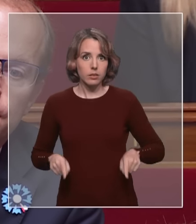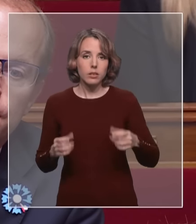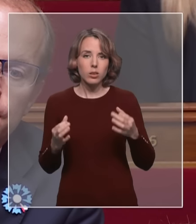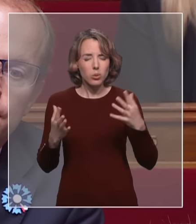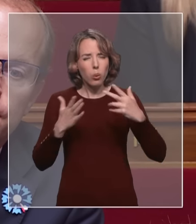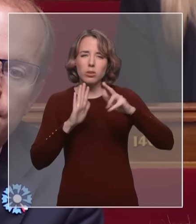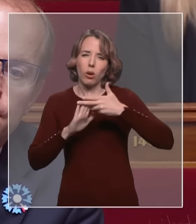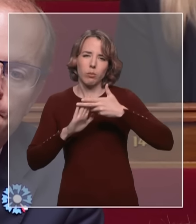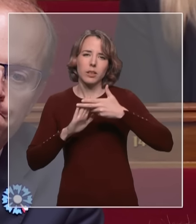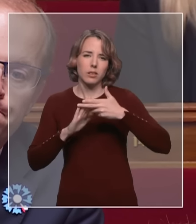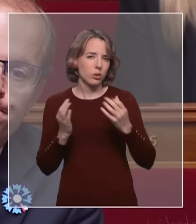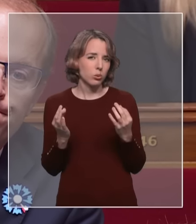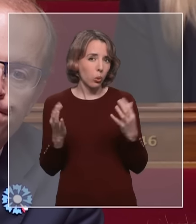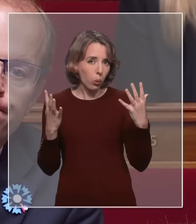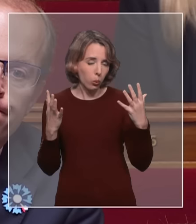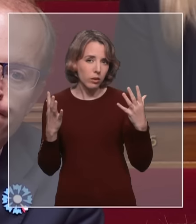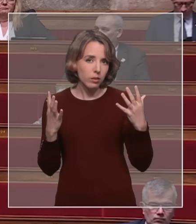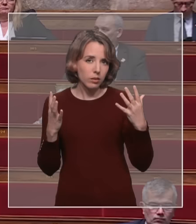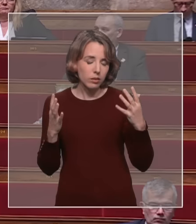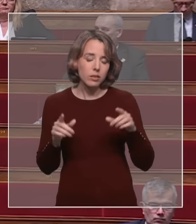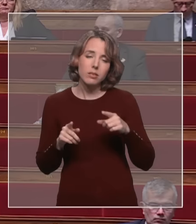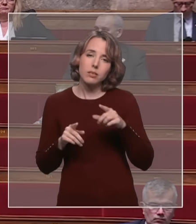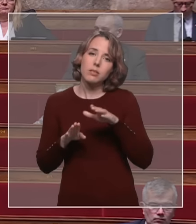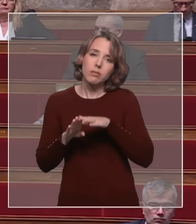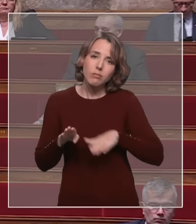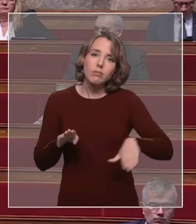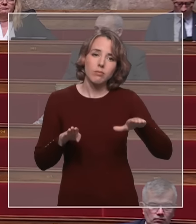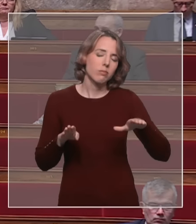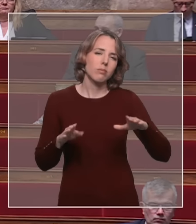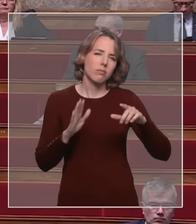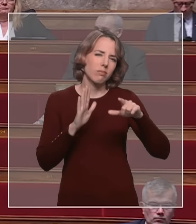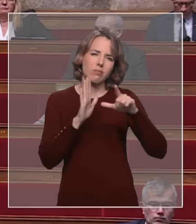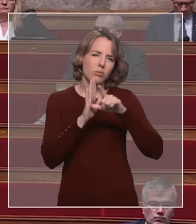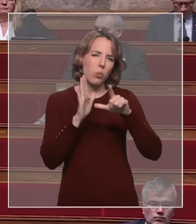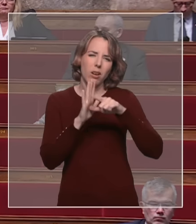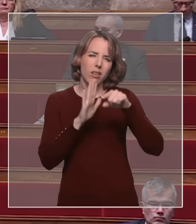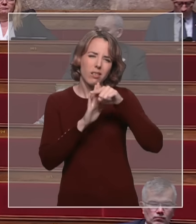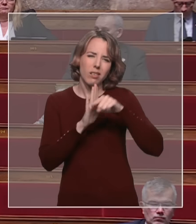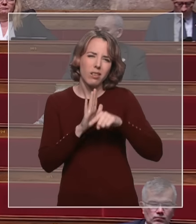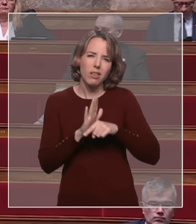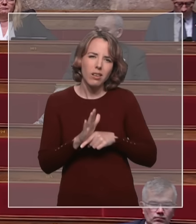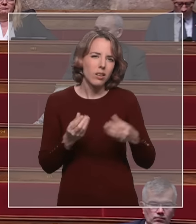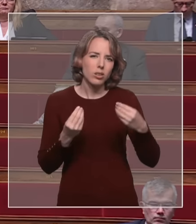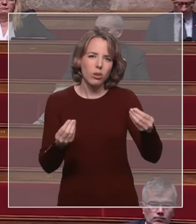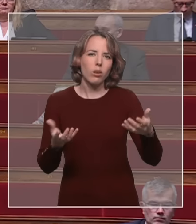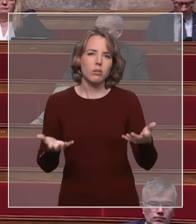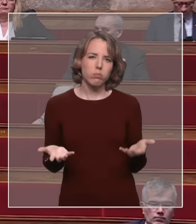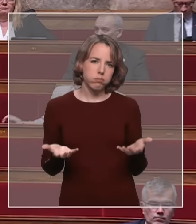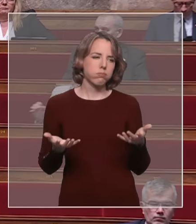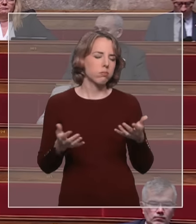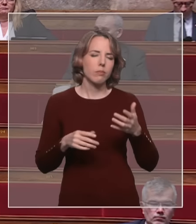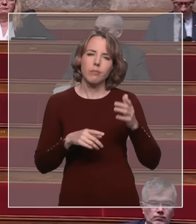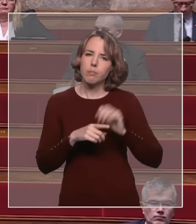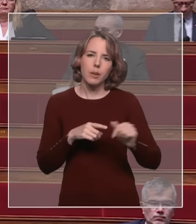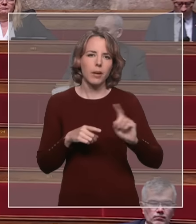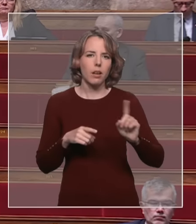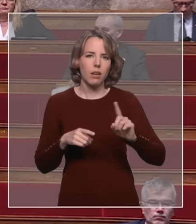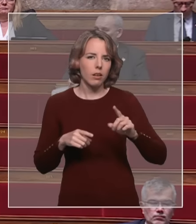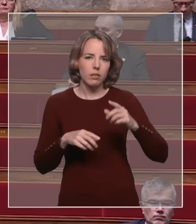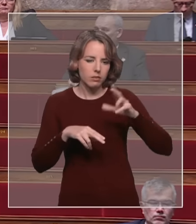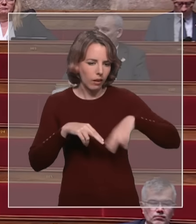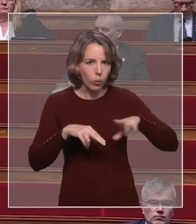normes ainsi que la lourdeur de certaines dispositions réglementaires peuvent décourager, voire empêcher la réalisation de travaux pourtant